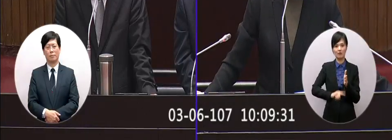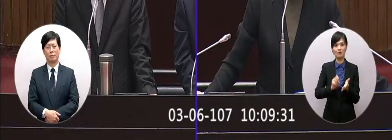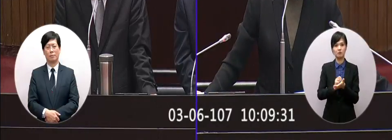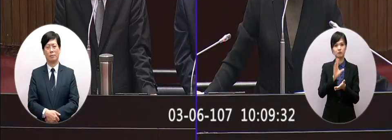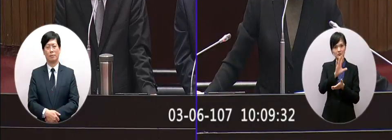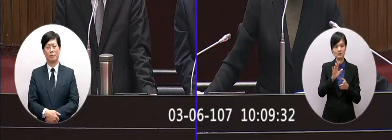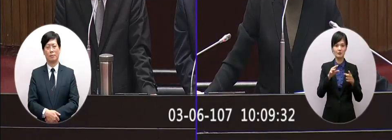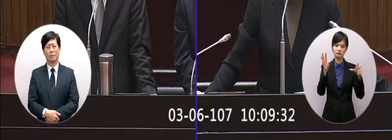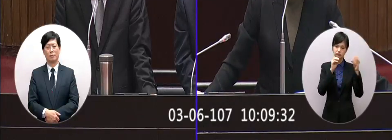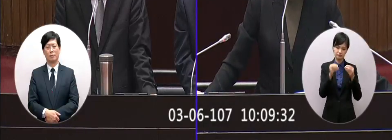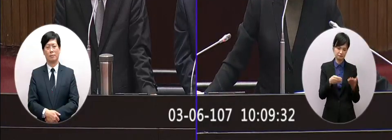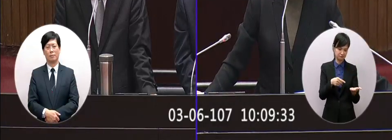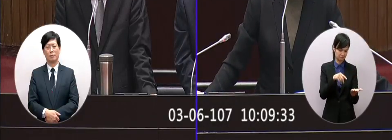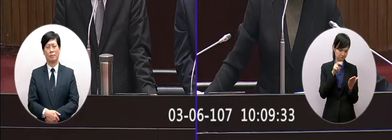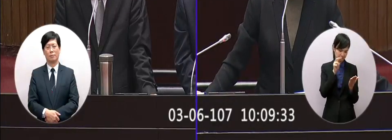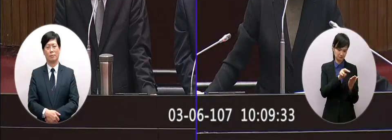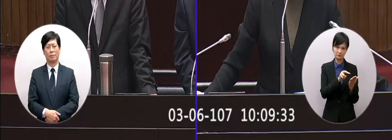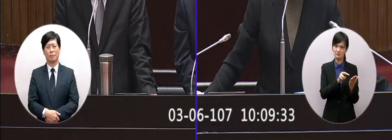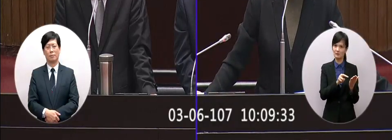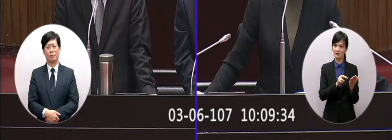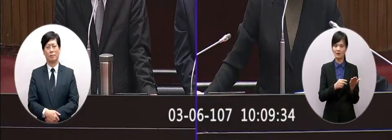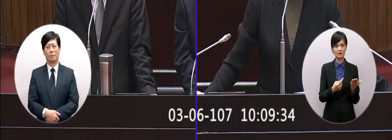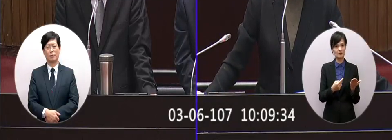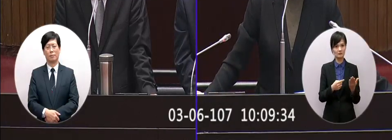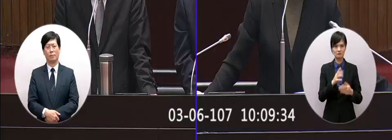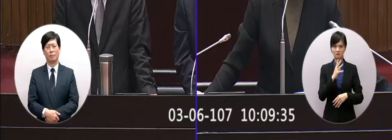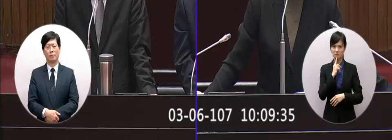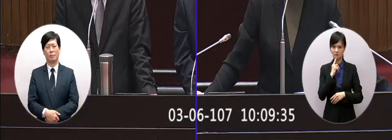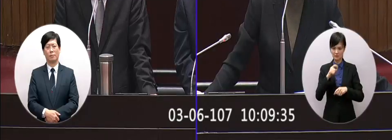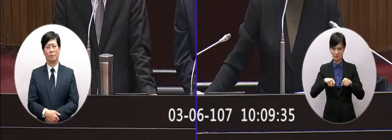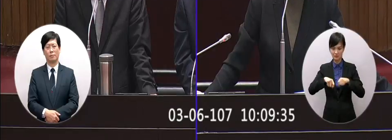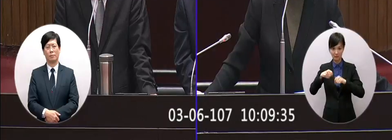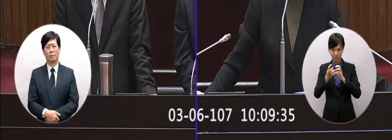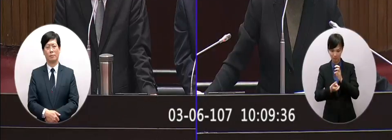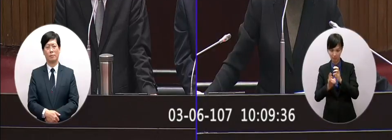划，只有简报资料，立法院可以